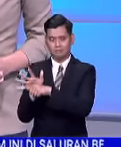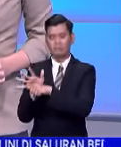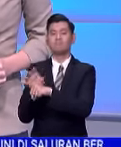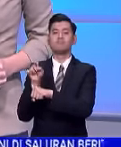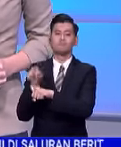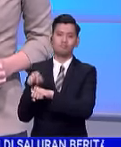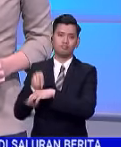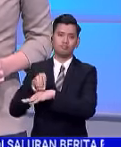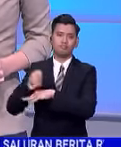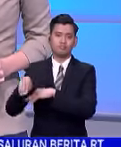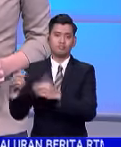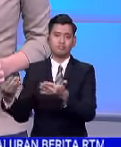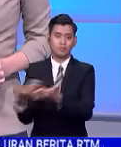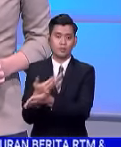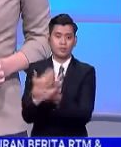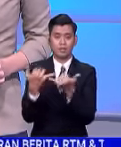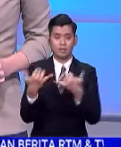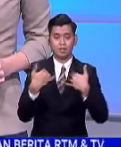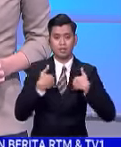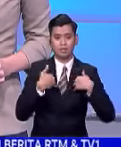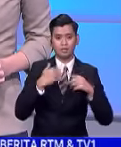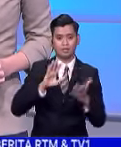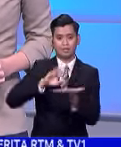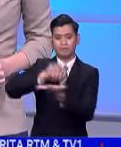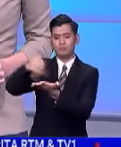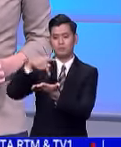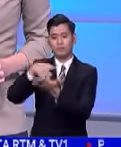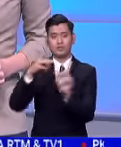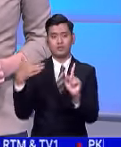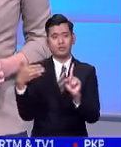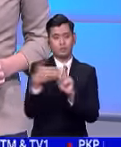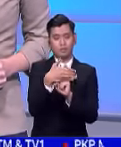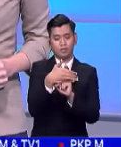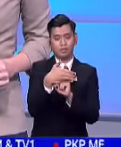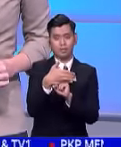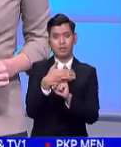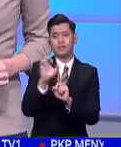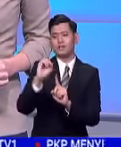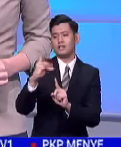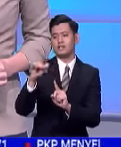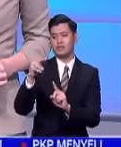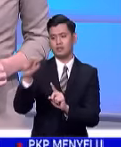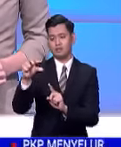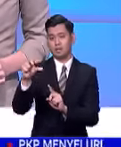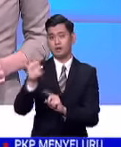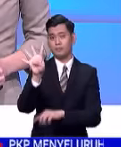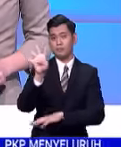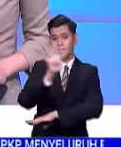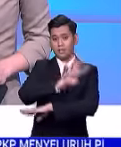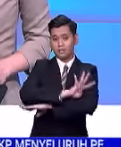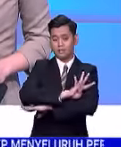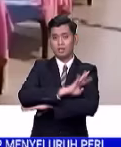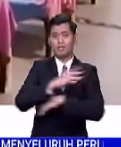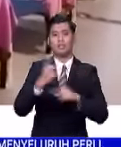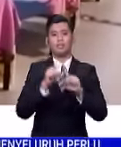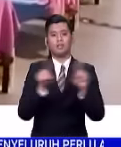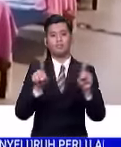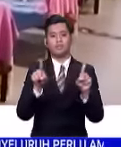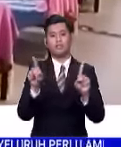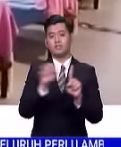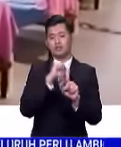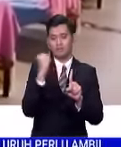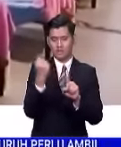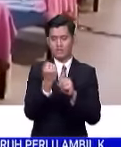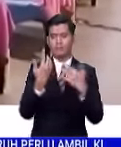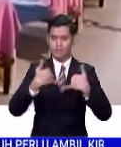COVID-19. Beliau kini berada di pusat kuarantin di Maib Serdang sejak 4 hari lalu. Namun keadaan Azadan